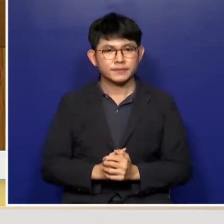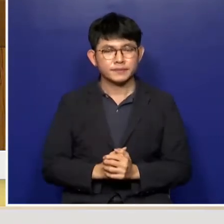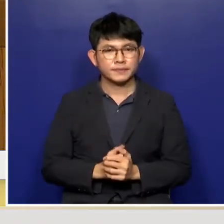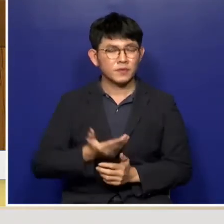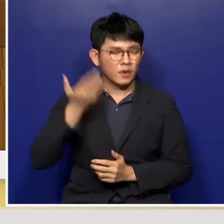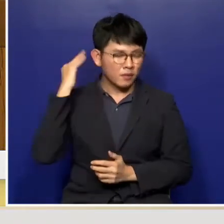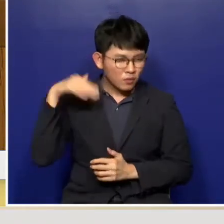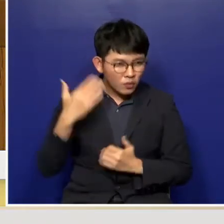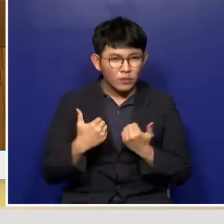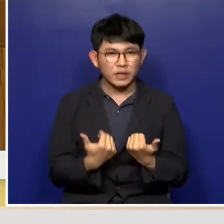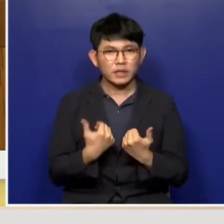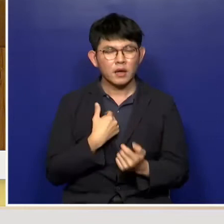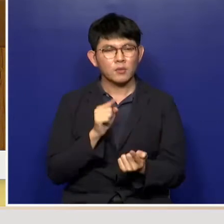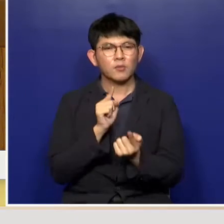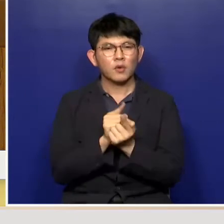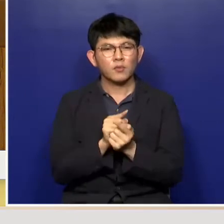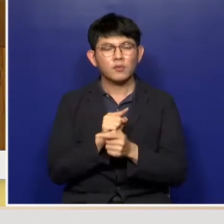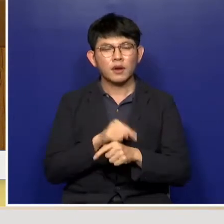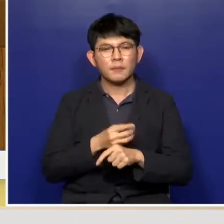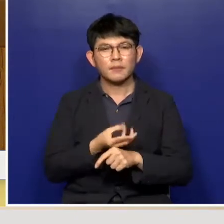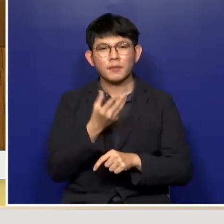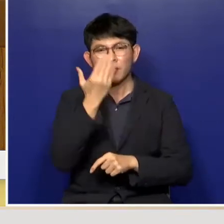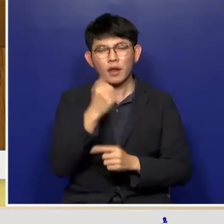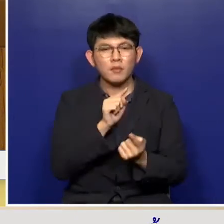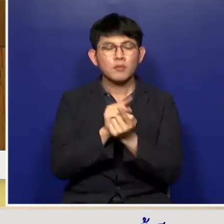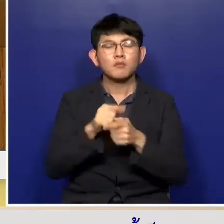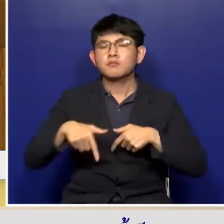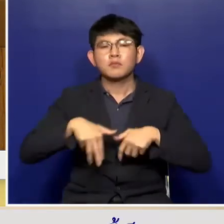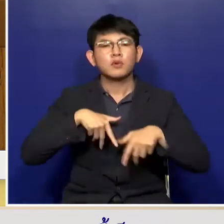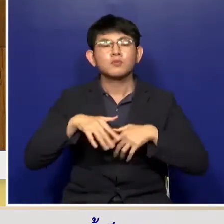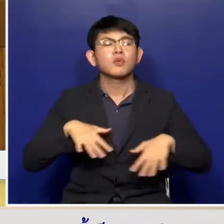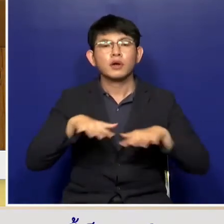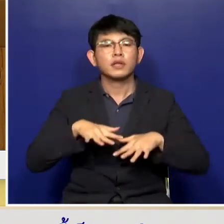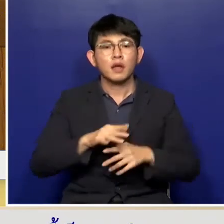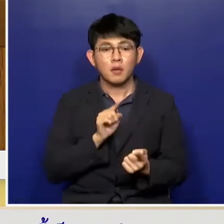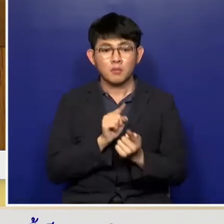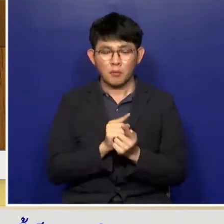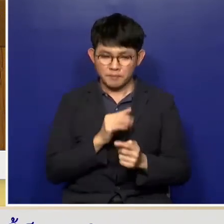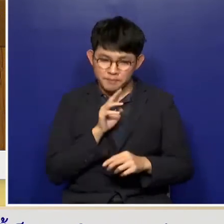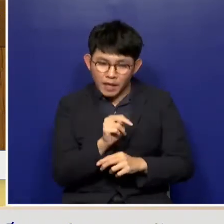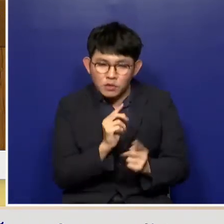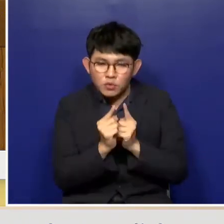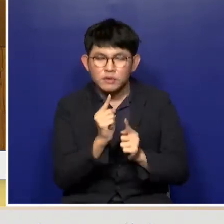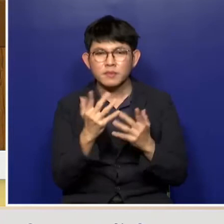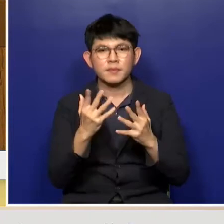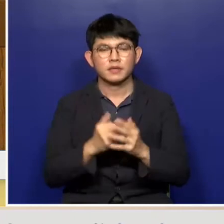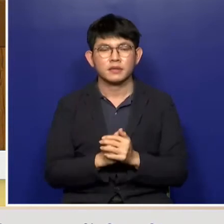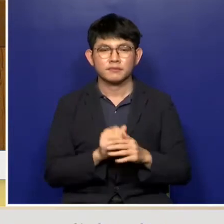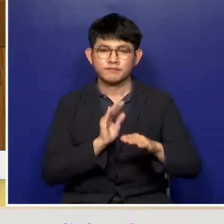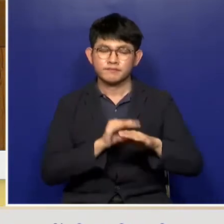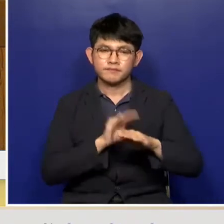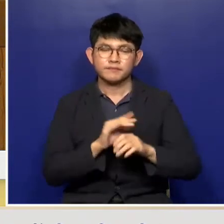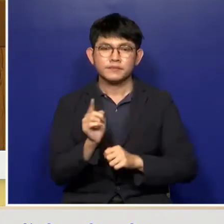จากวนนั้ถึวนนี้ผมเจอเขไปกครั้งในงานที่พบกทวไปไม่เคยพบเป็กส่นตัวในการที่เรีกไป